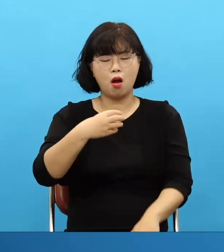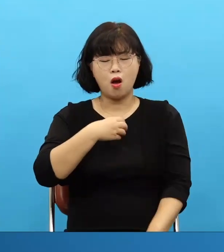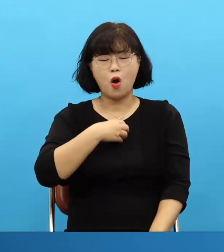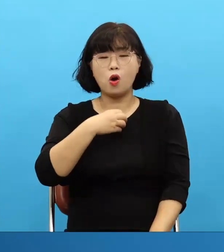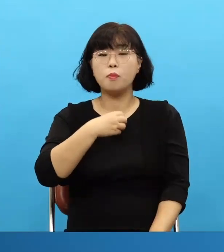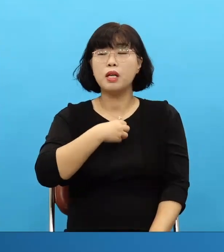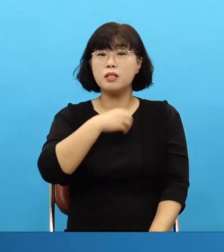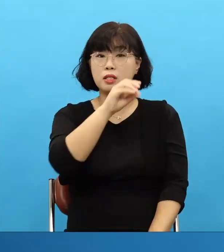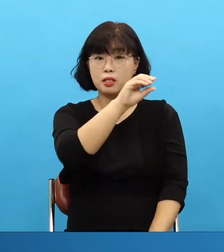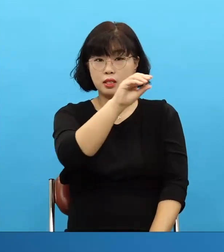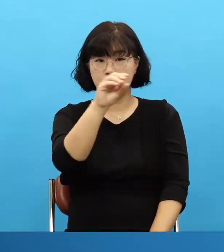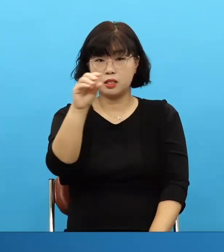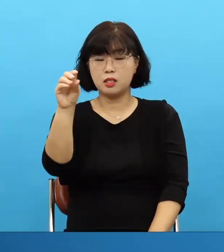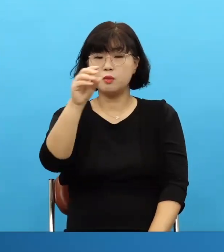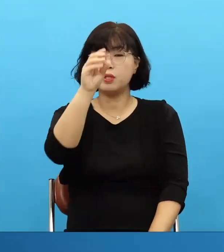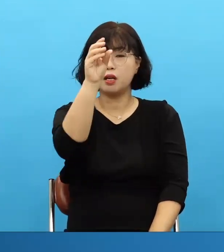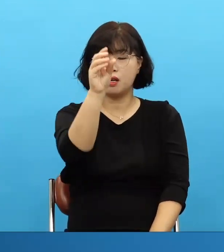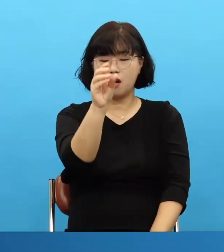험한